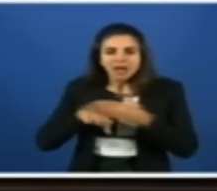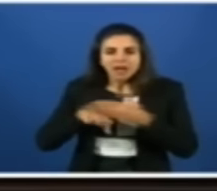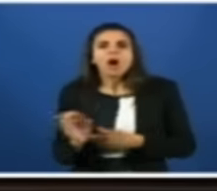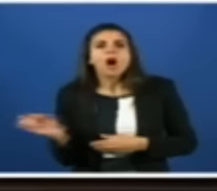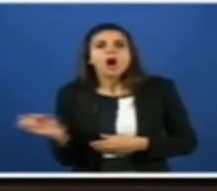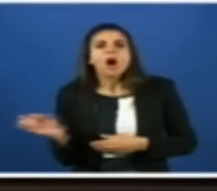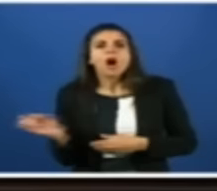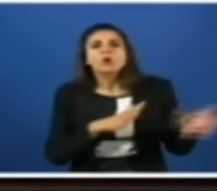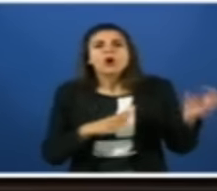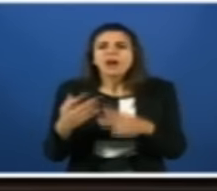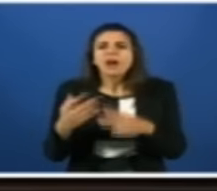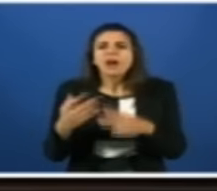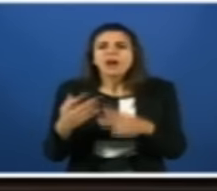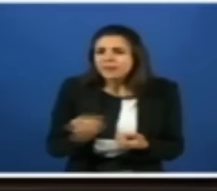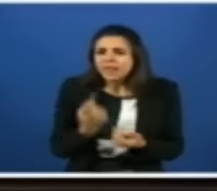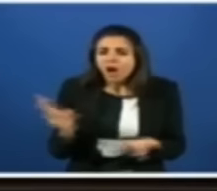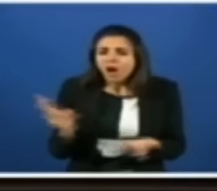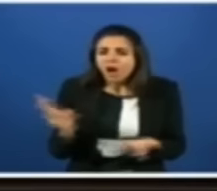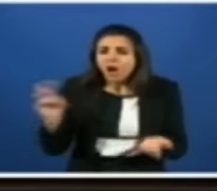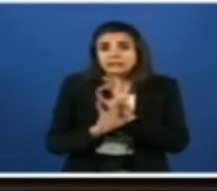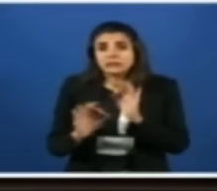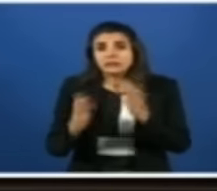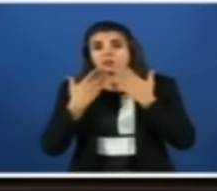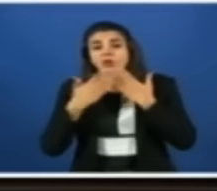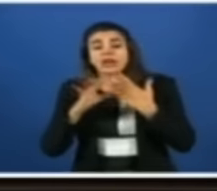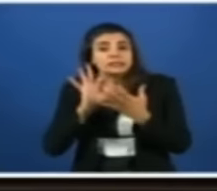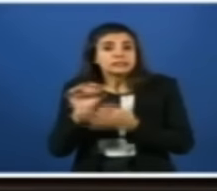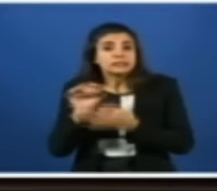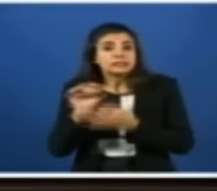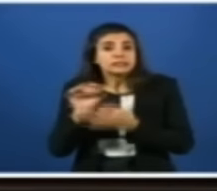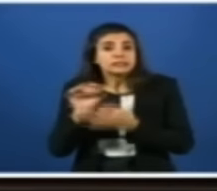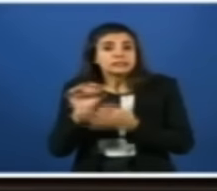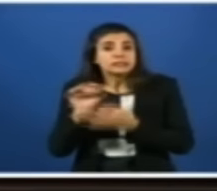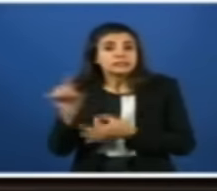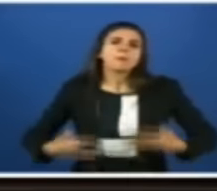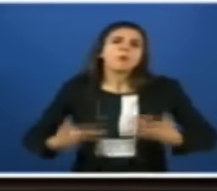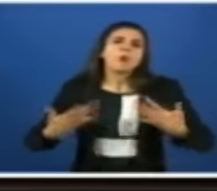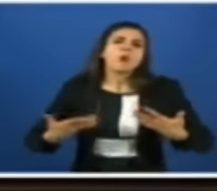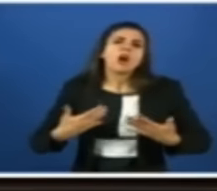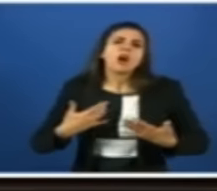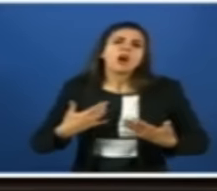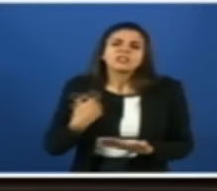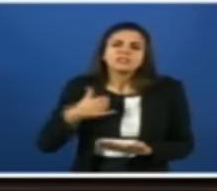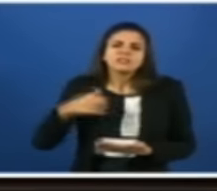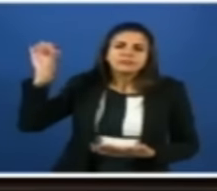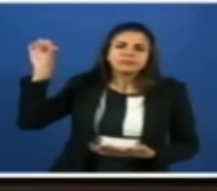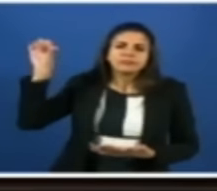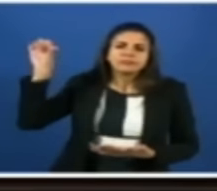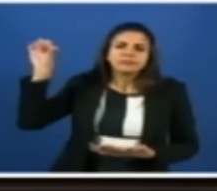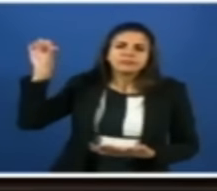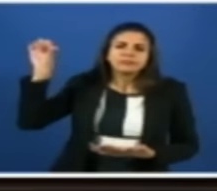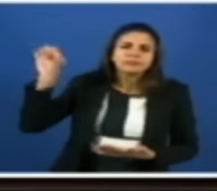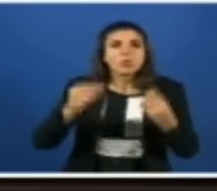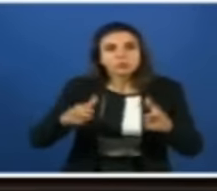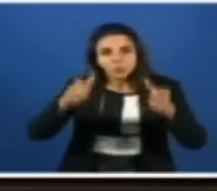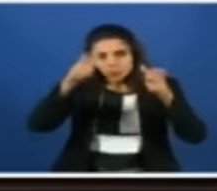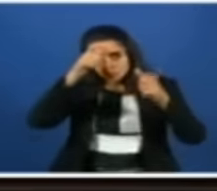yaprak kımıldamadığı ve insanlarımızın moralinin dibe vurduğu bir